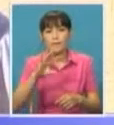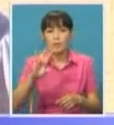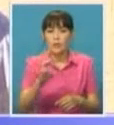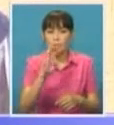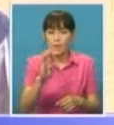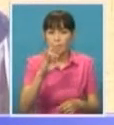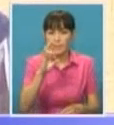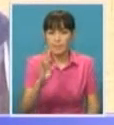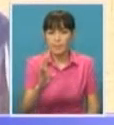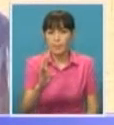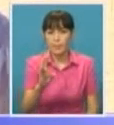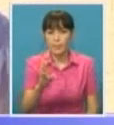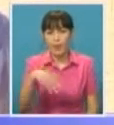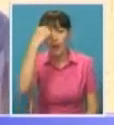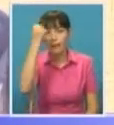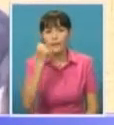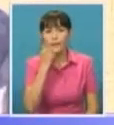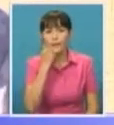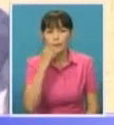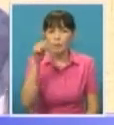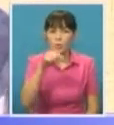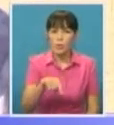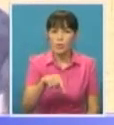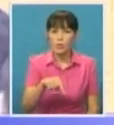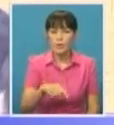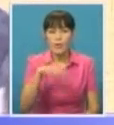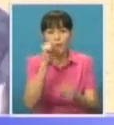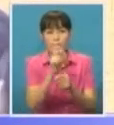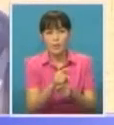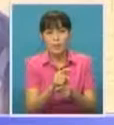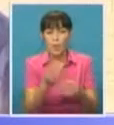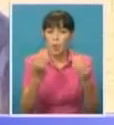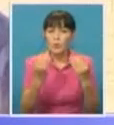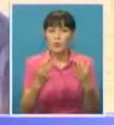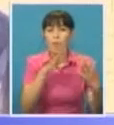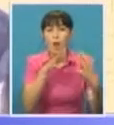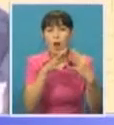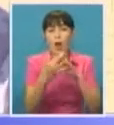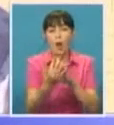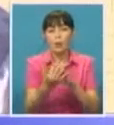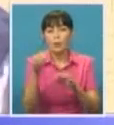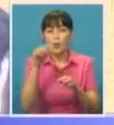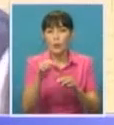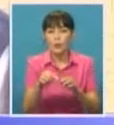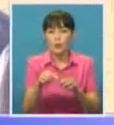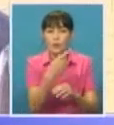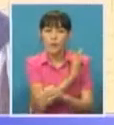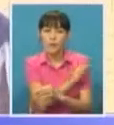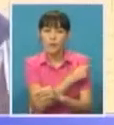Нұрсұлтан Әбішұлы Назарбаевқа рахмет. Соғысының жарлығыменен осында елді мекендерде осында